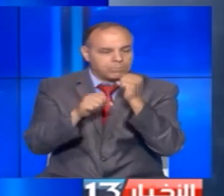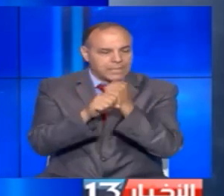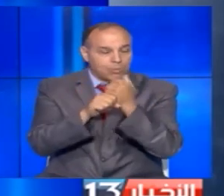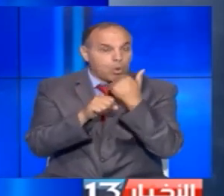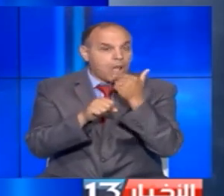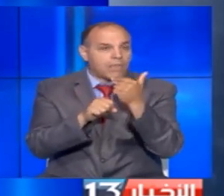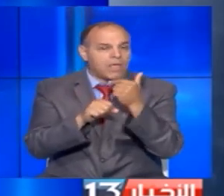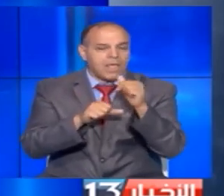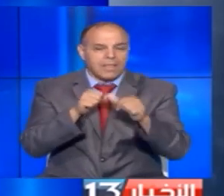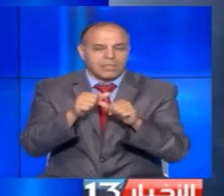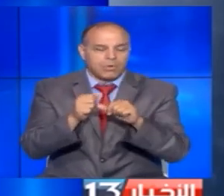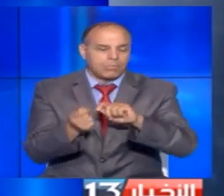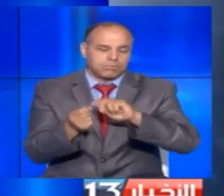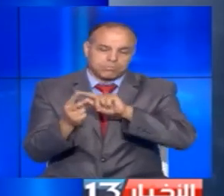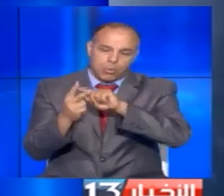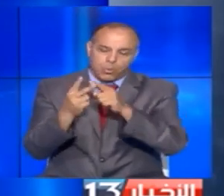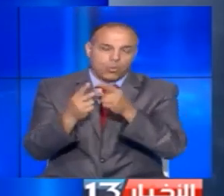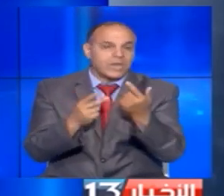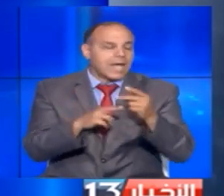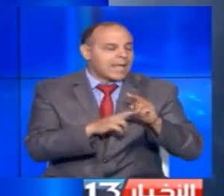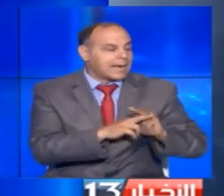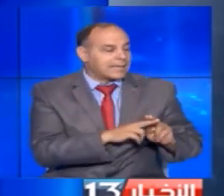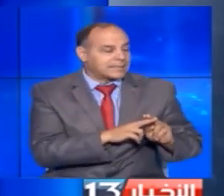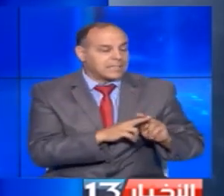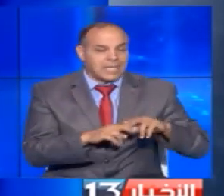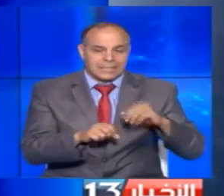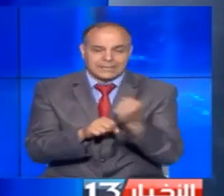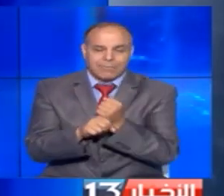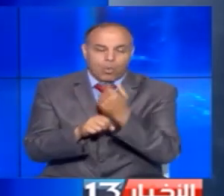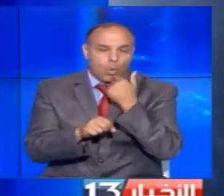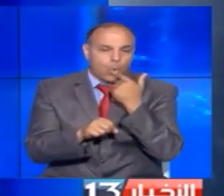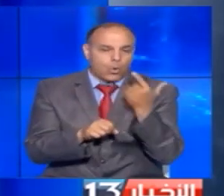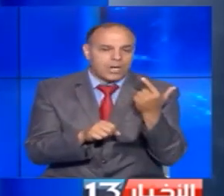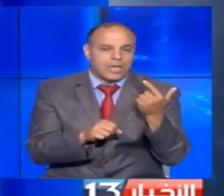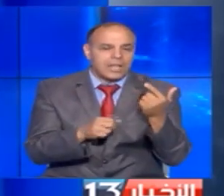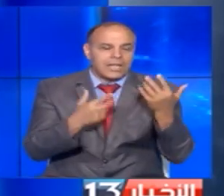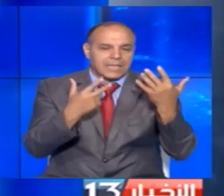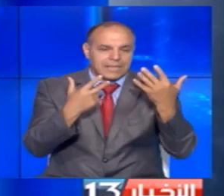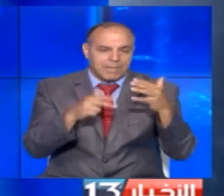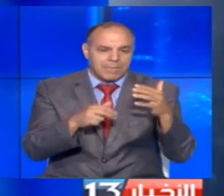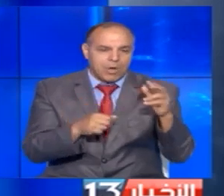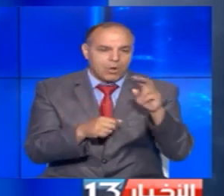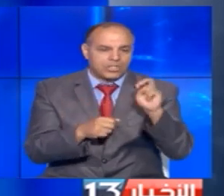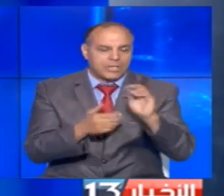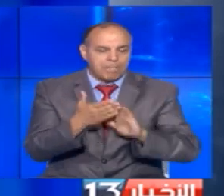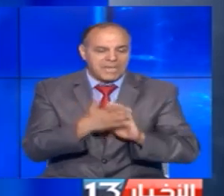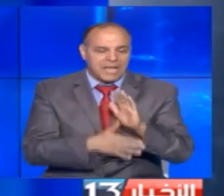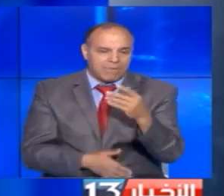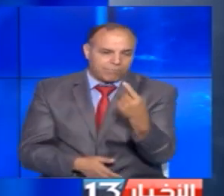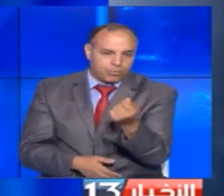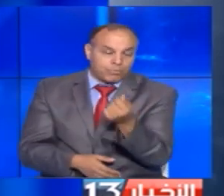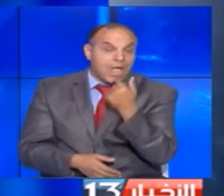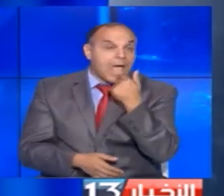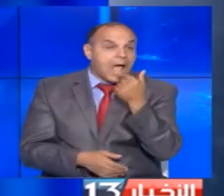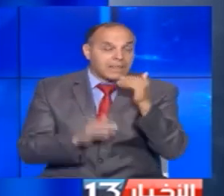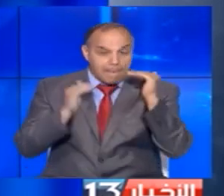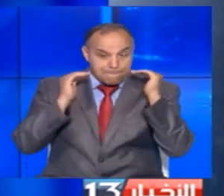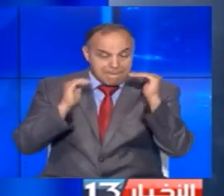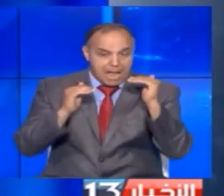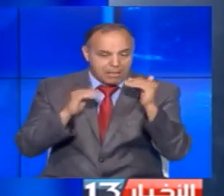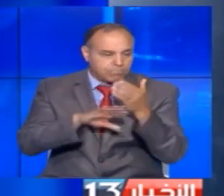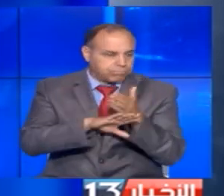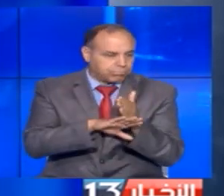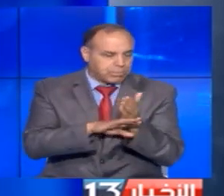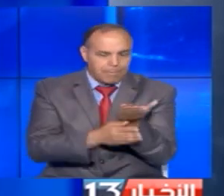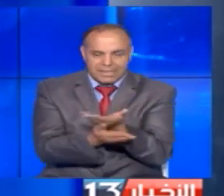بالدوره المزدوجه برادس باستثمار يقدر بنحو ثمانمائه وعشرين مليون دينار هذه المحطه التي تنجز